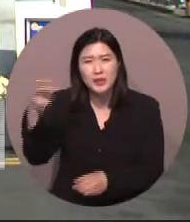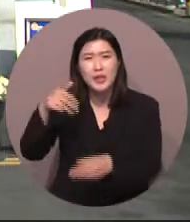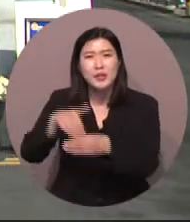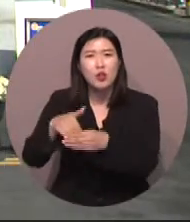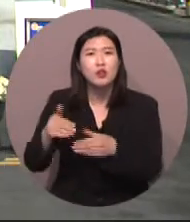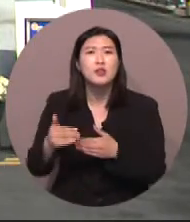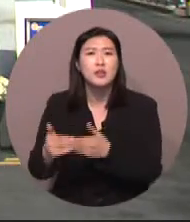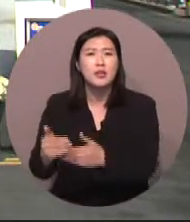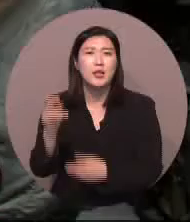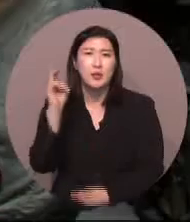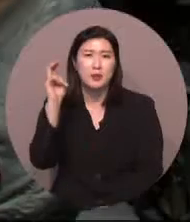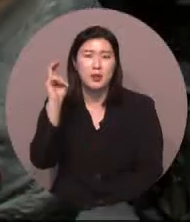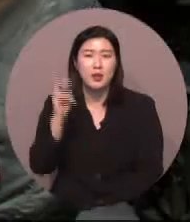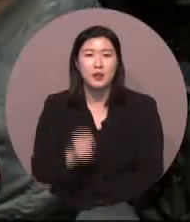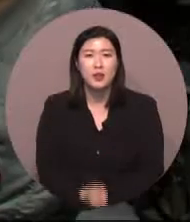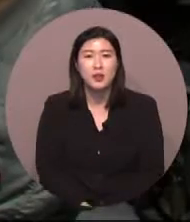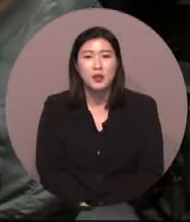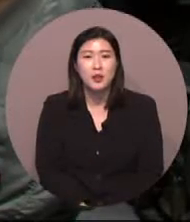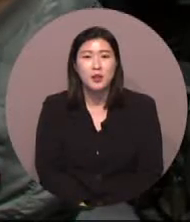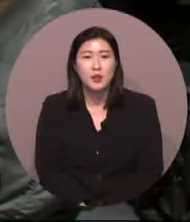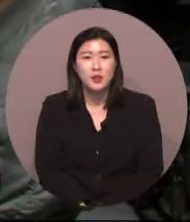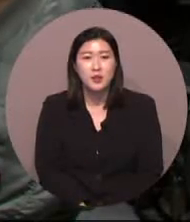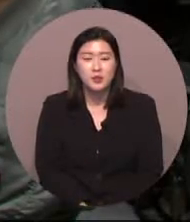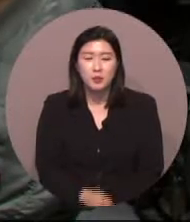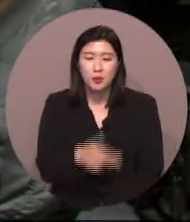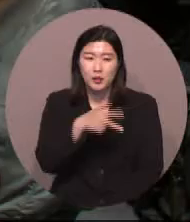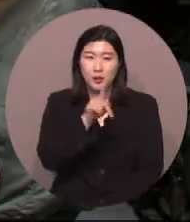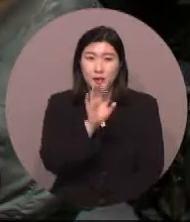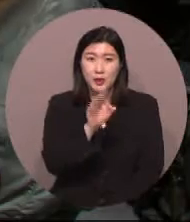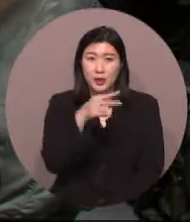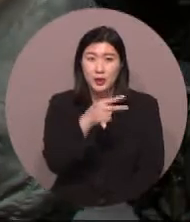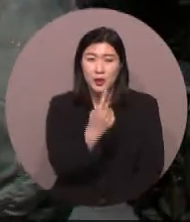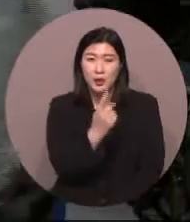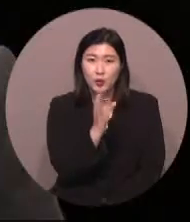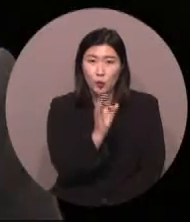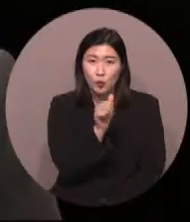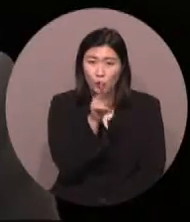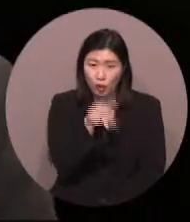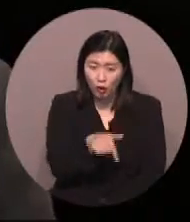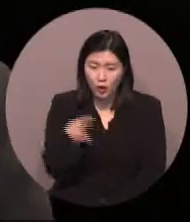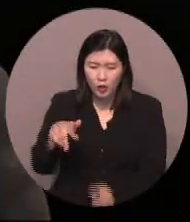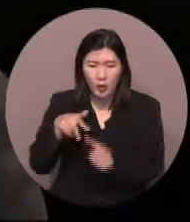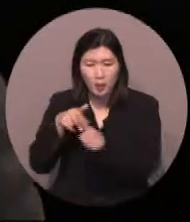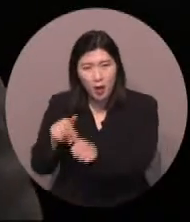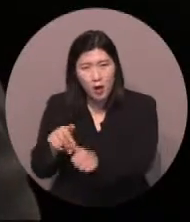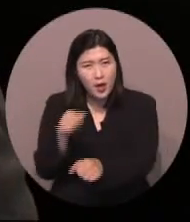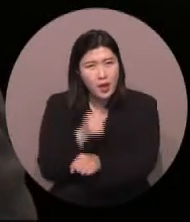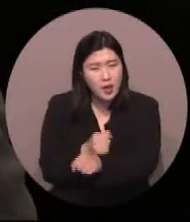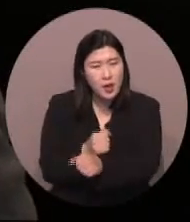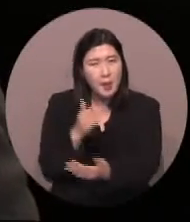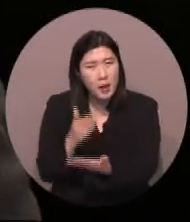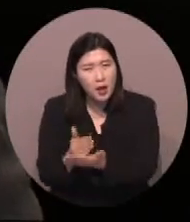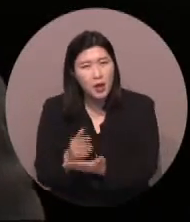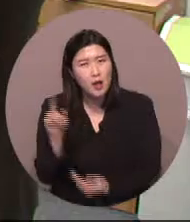재보궐선거가 치러질 전망인 가운데 보령이 고향인 장동혁 전 국민의힘 대전시당 위원장의 보궐선거